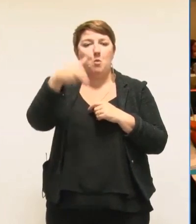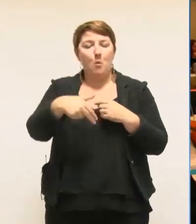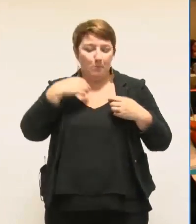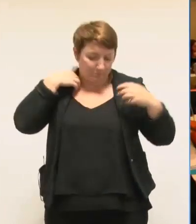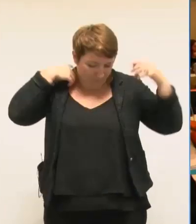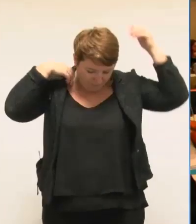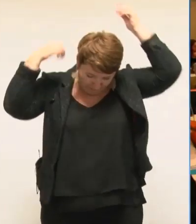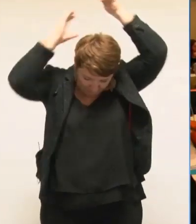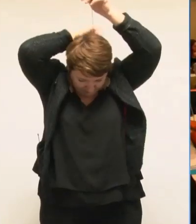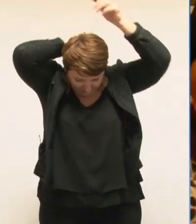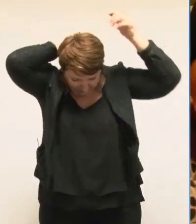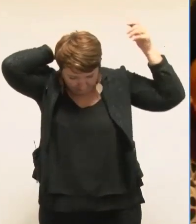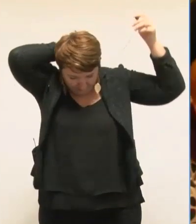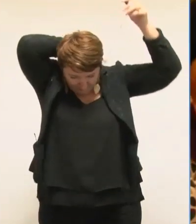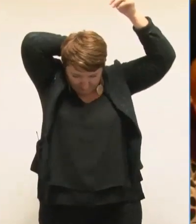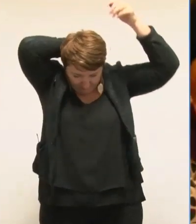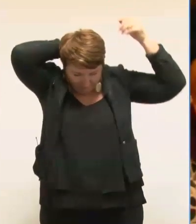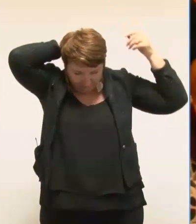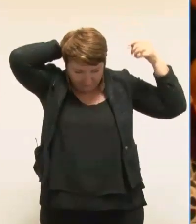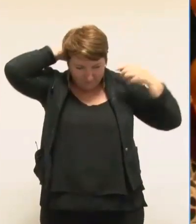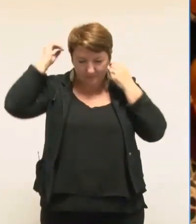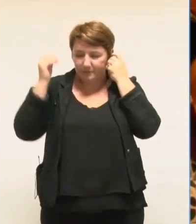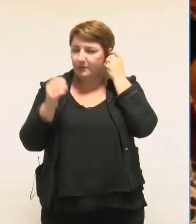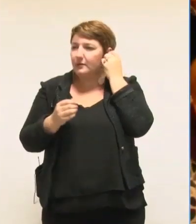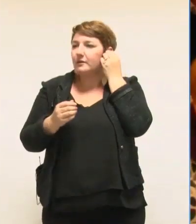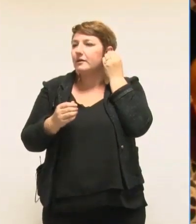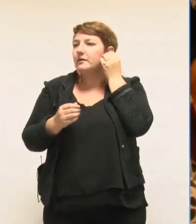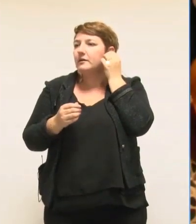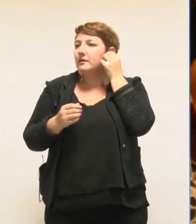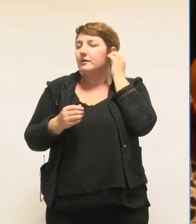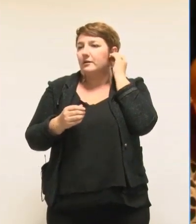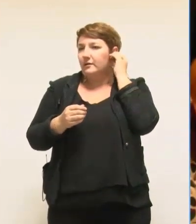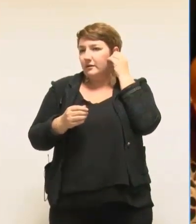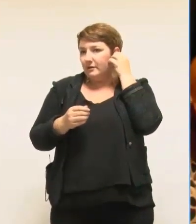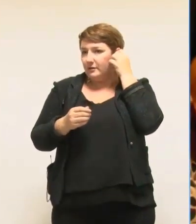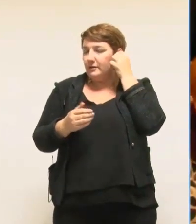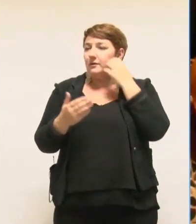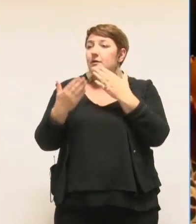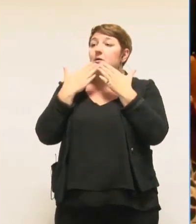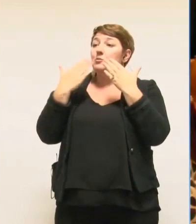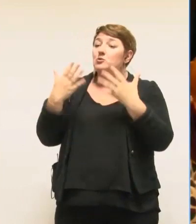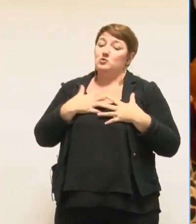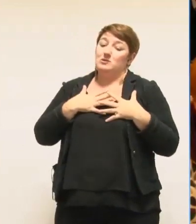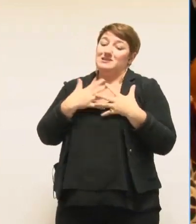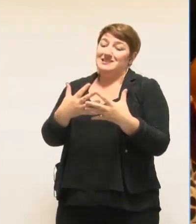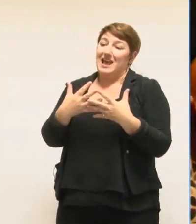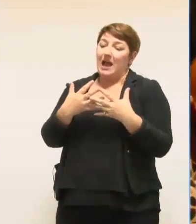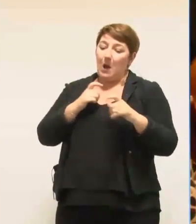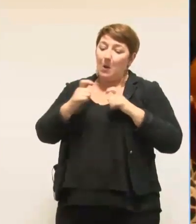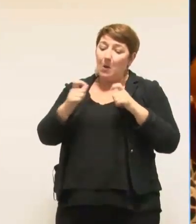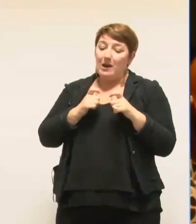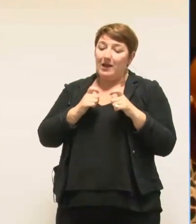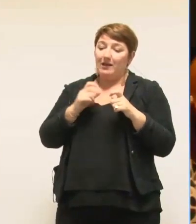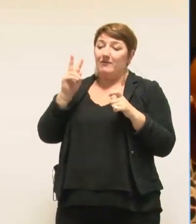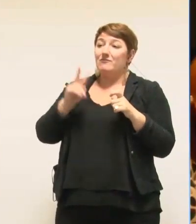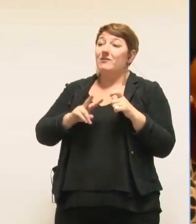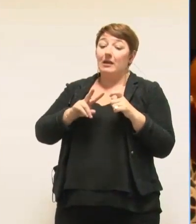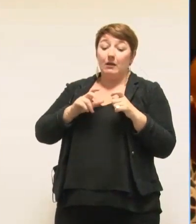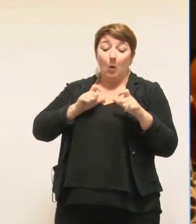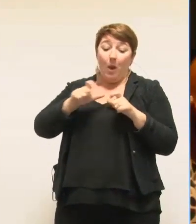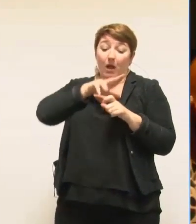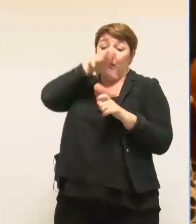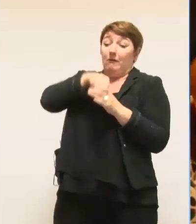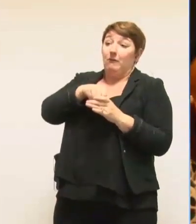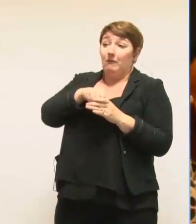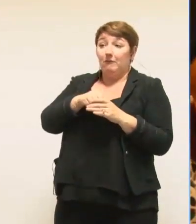Pour chers collègues, ce qui est bien, c'est que quand on dit chers collègues, on inclut à la fois les hommes et les femmes, et c'est parfait. Hein, on dit tous bonjour à toutes et à tous